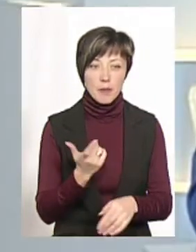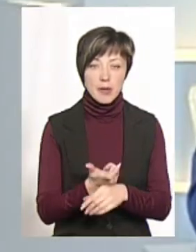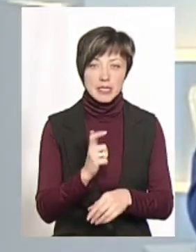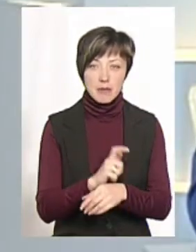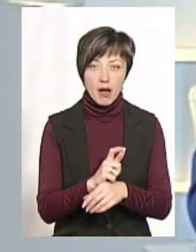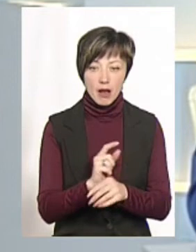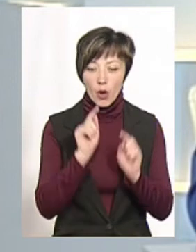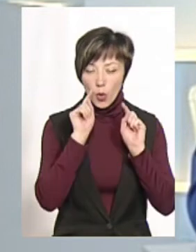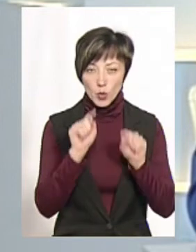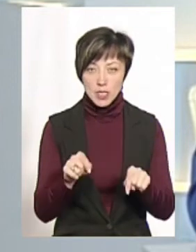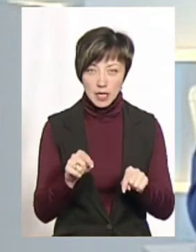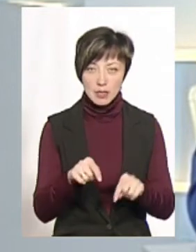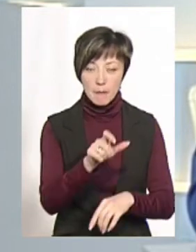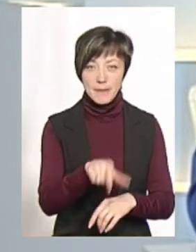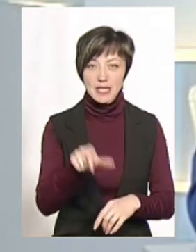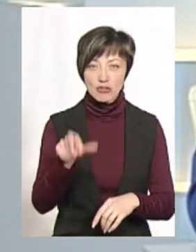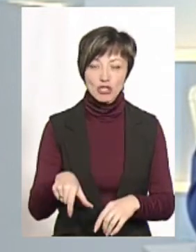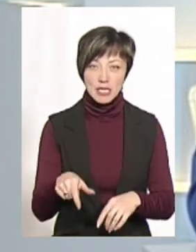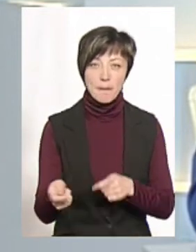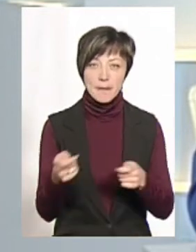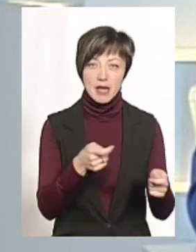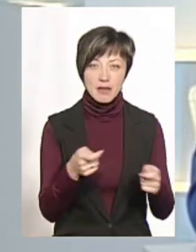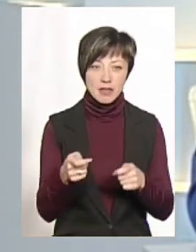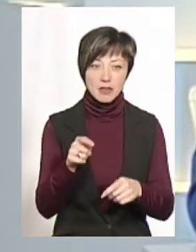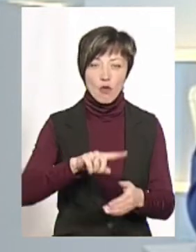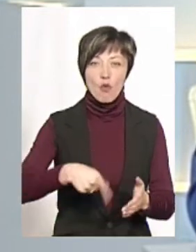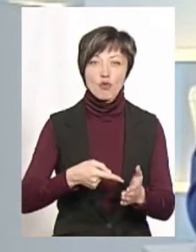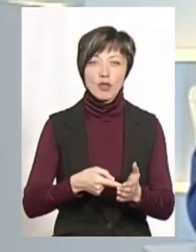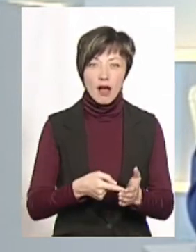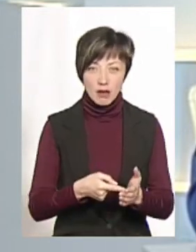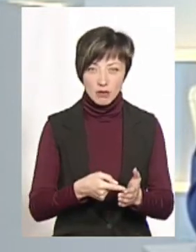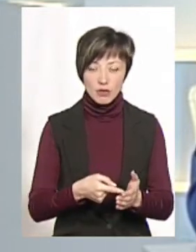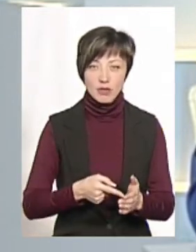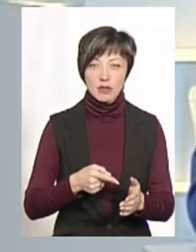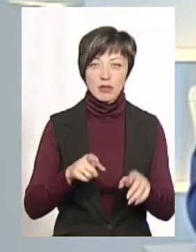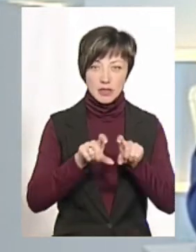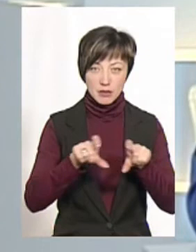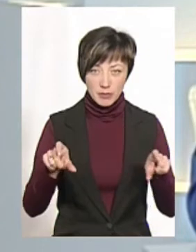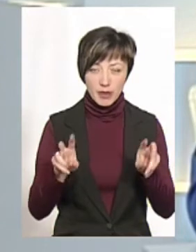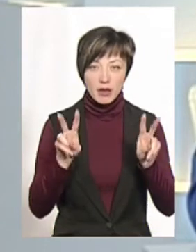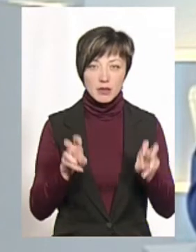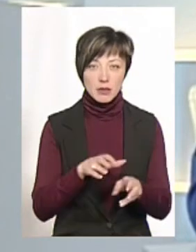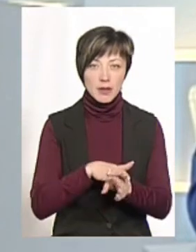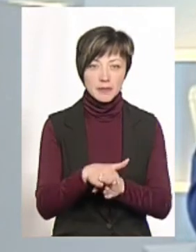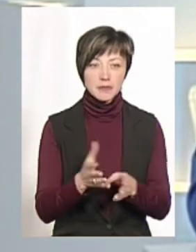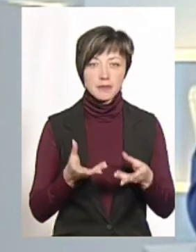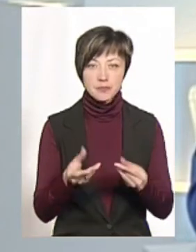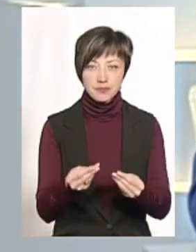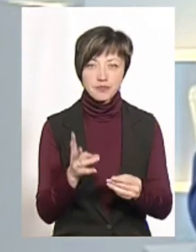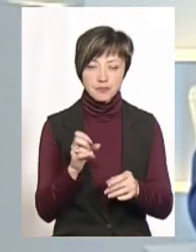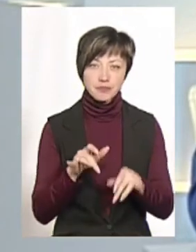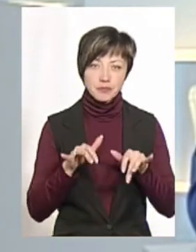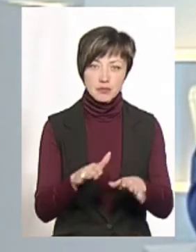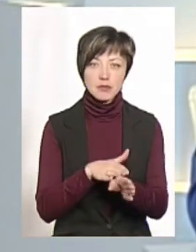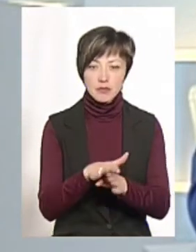максимальна концентрація пасажирських перевезень в руках комунального перевізника. Тоді ми повністю впливаємо на процес,